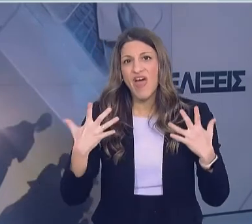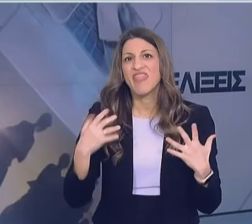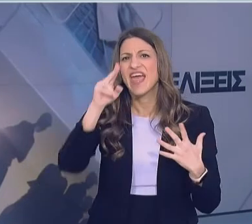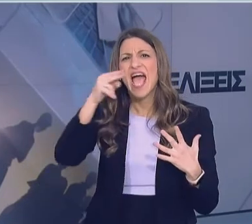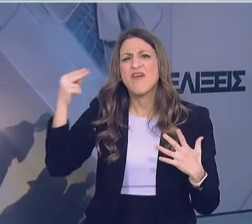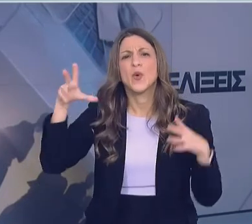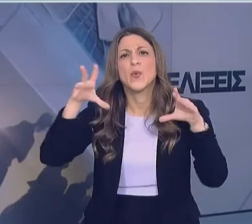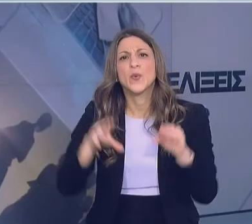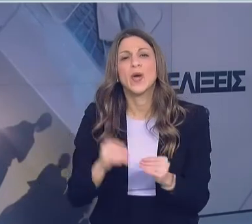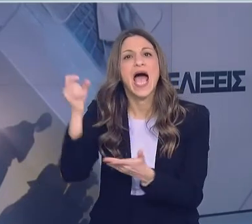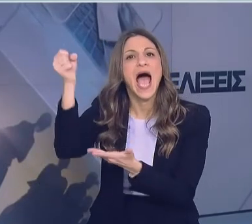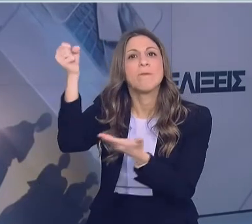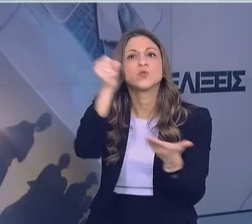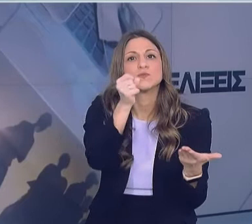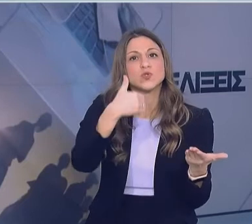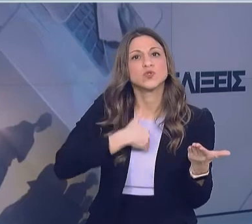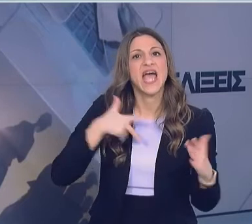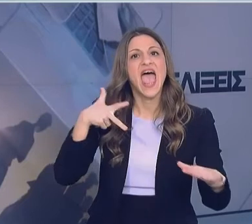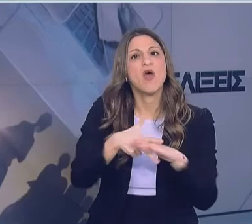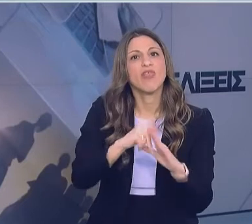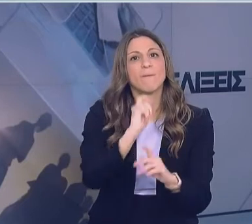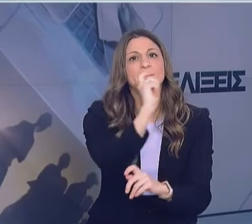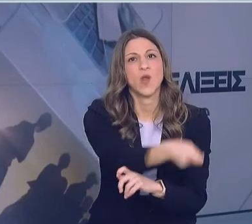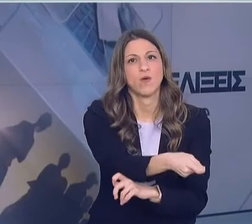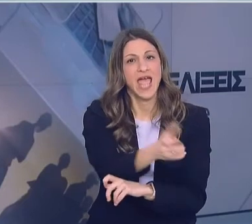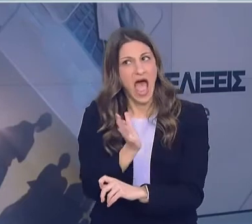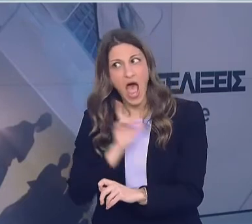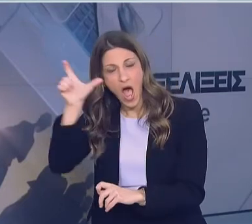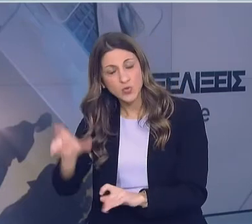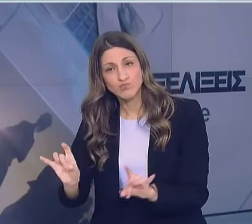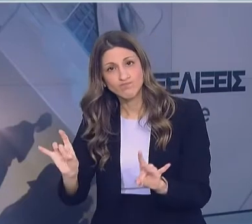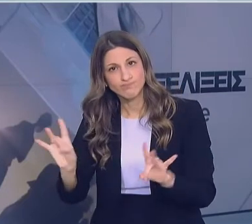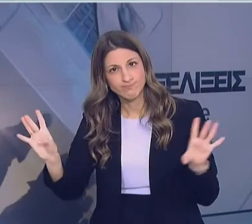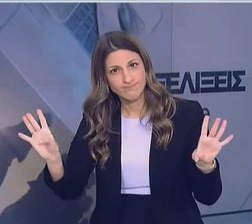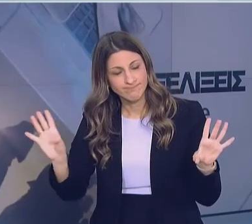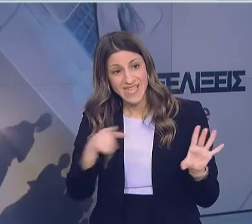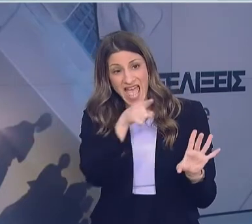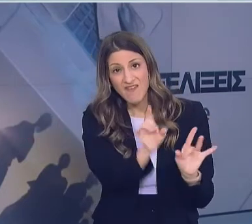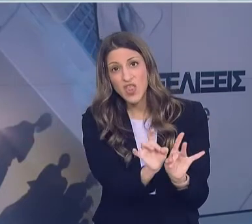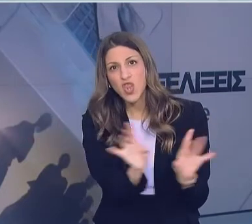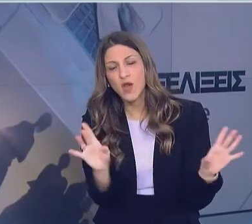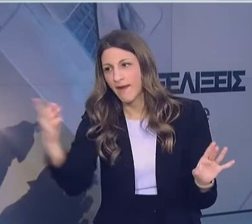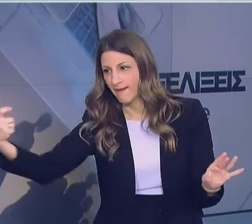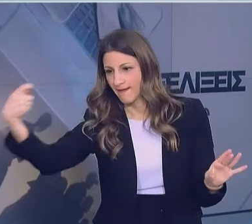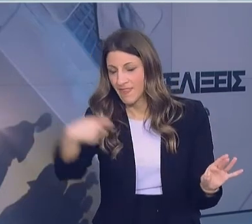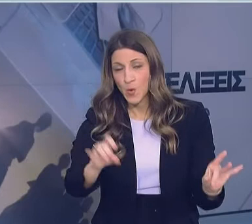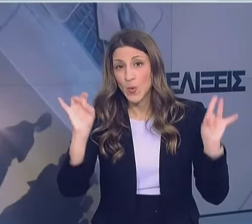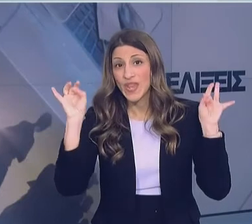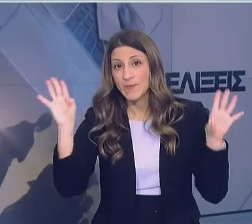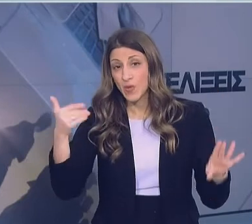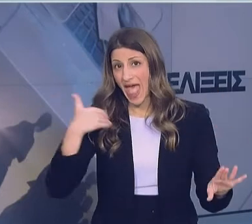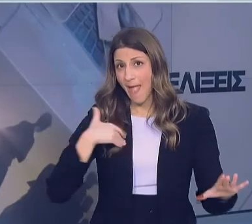την αποζημίωση των γιατρών από τον ΕΟΠΗ. Οι υπηρεσίες που θα προσφέρουν τους πολίτες ήταν και θα είναι δωρεάν.